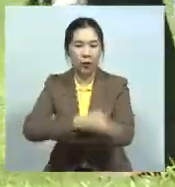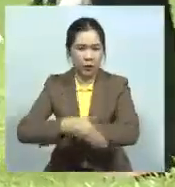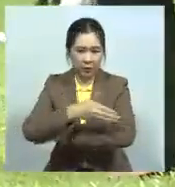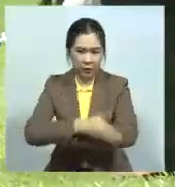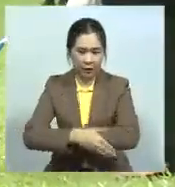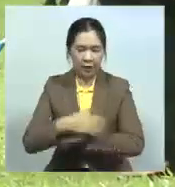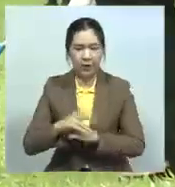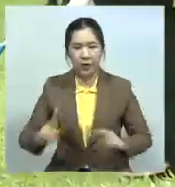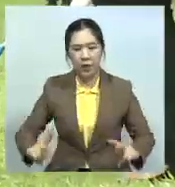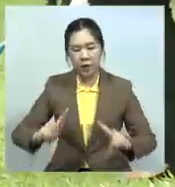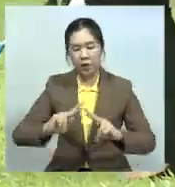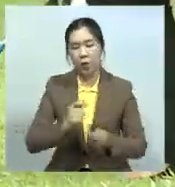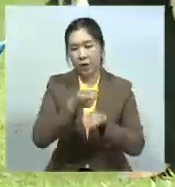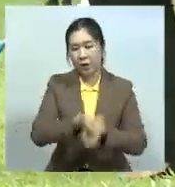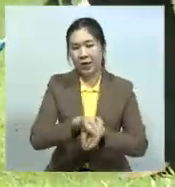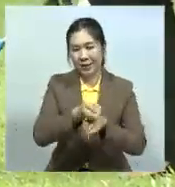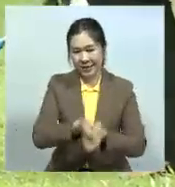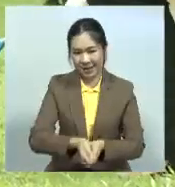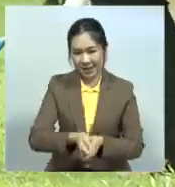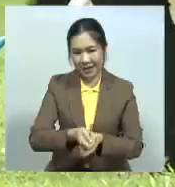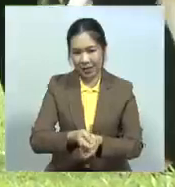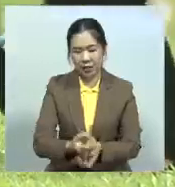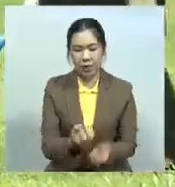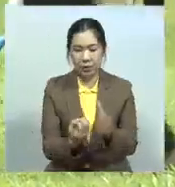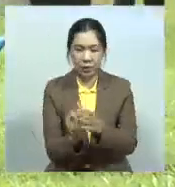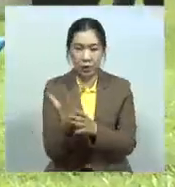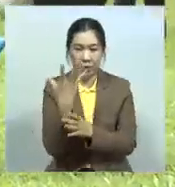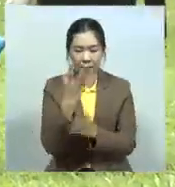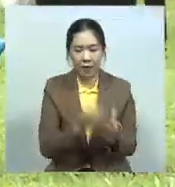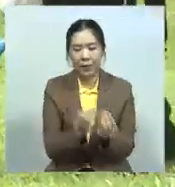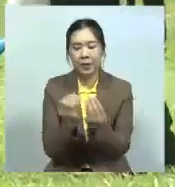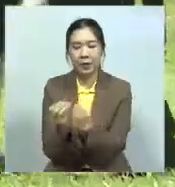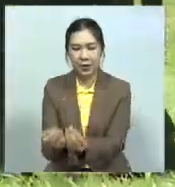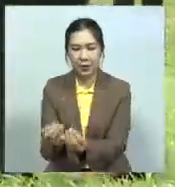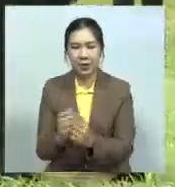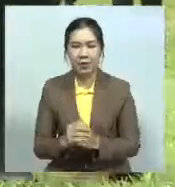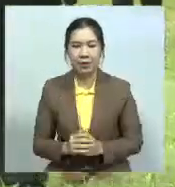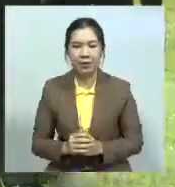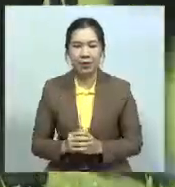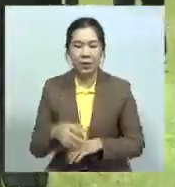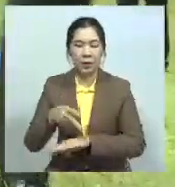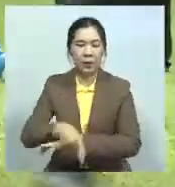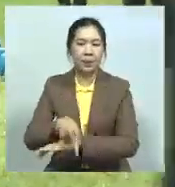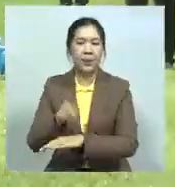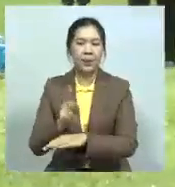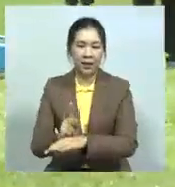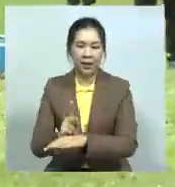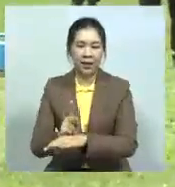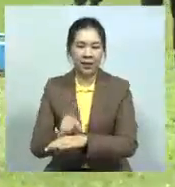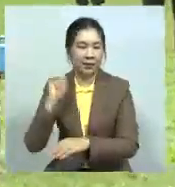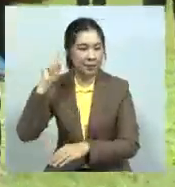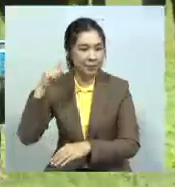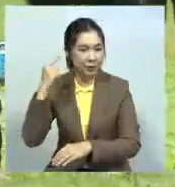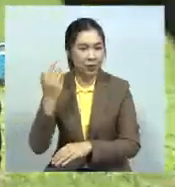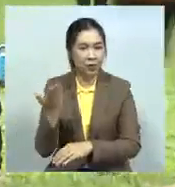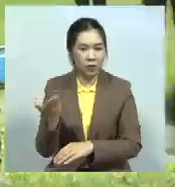วงเกษตรและสหกรณ์ได้สนับสนุนต้นไม้ที่มาปลูกพลตรีหญิงอัศนีสวภาพประธานที่ปรึ